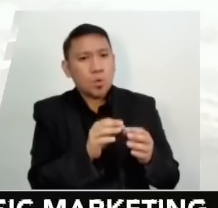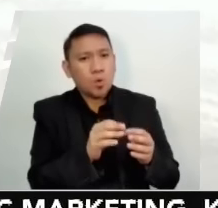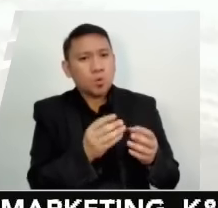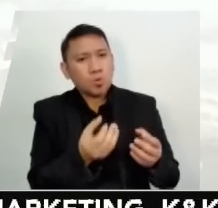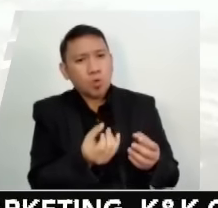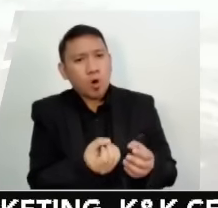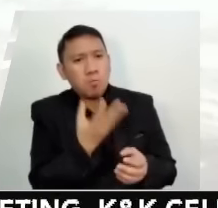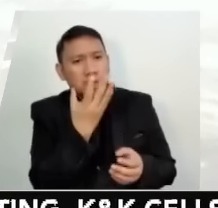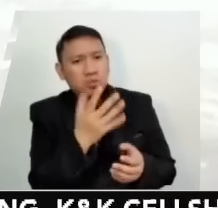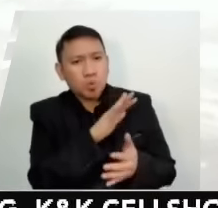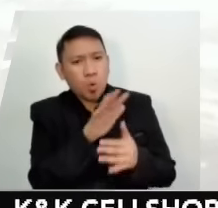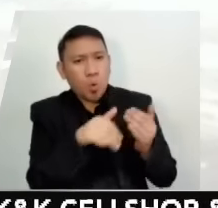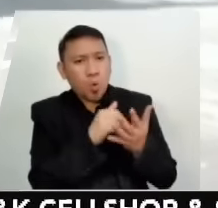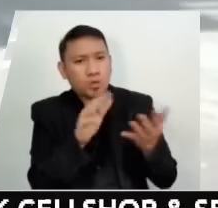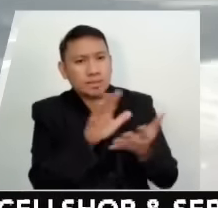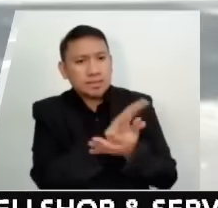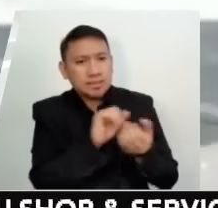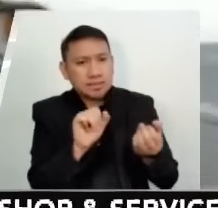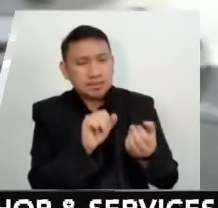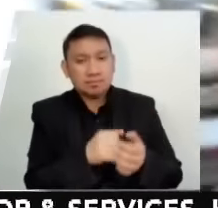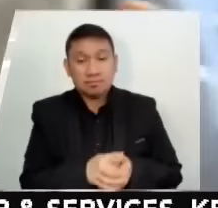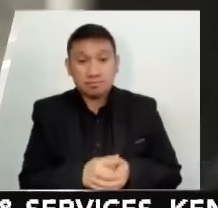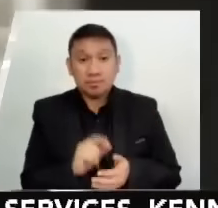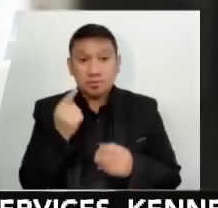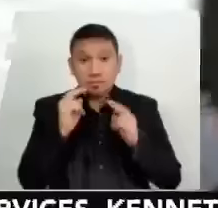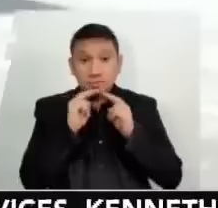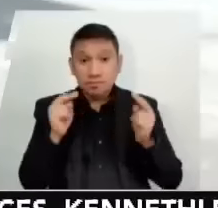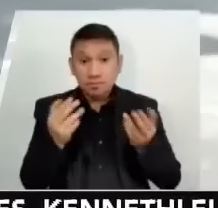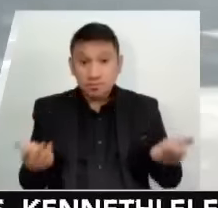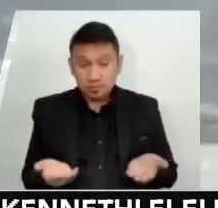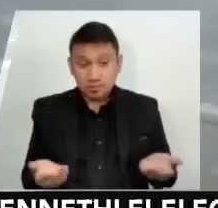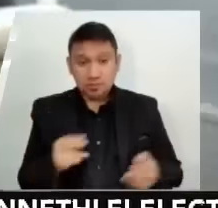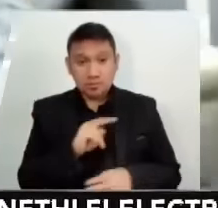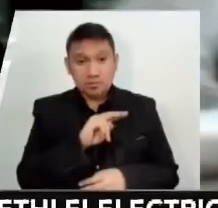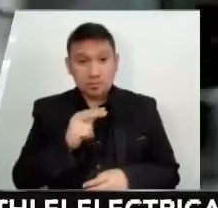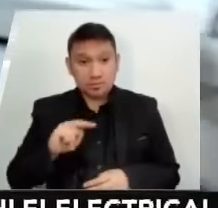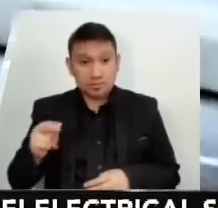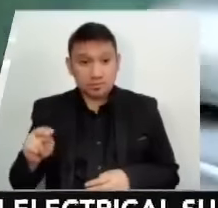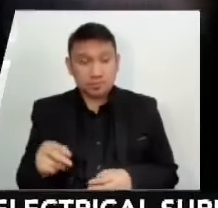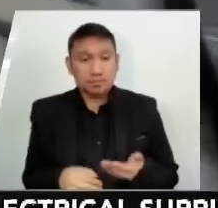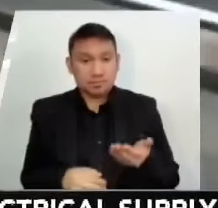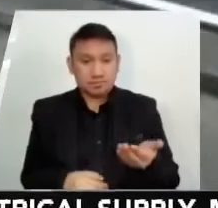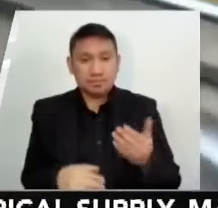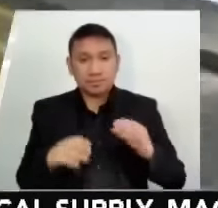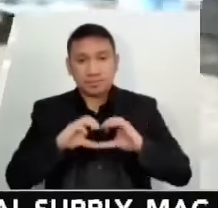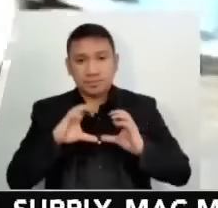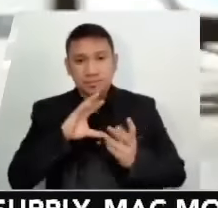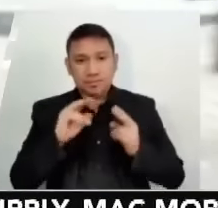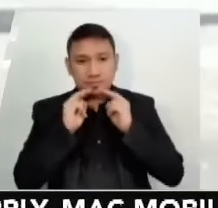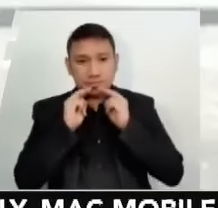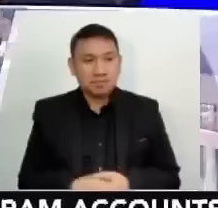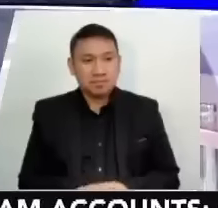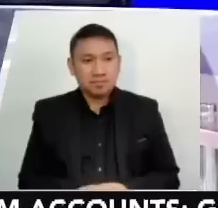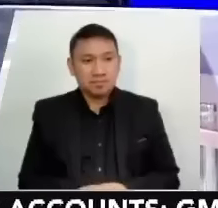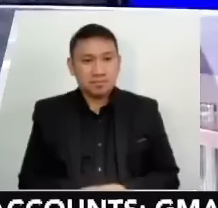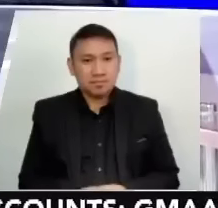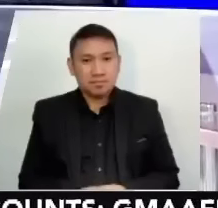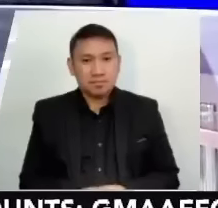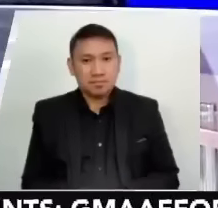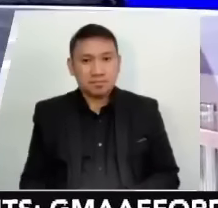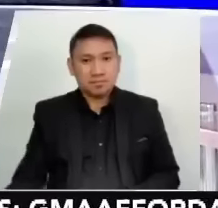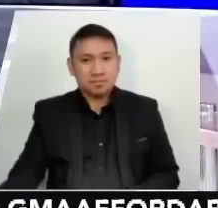sa nangyaring suo yan ang unang balita mula rito sa Navotas Ako po si James Agustine para sa G integrated news